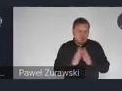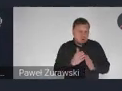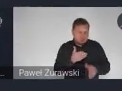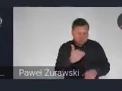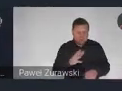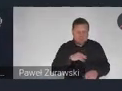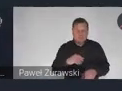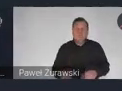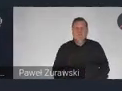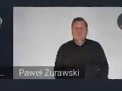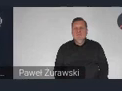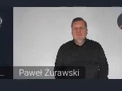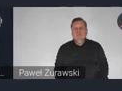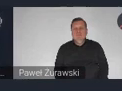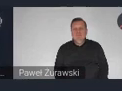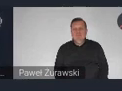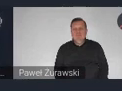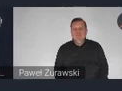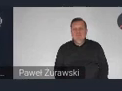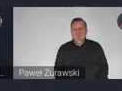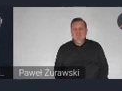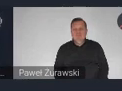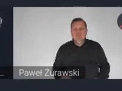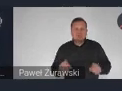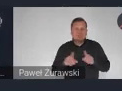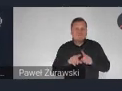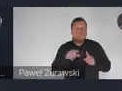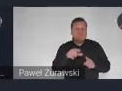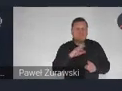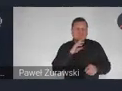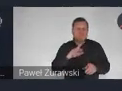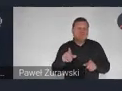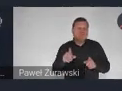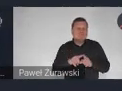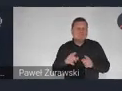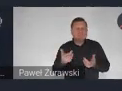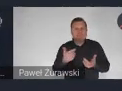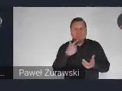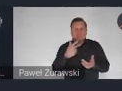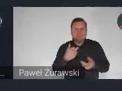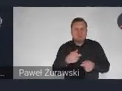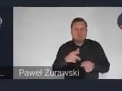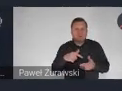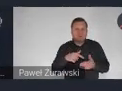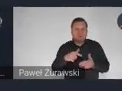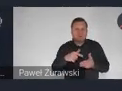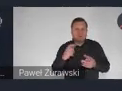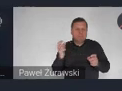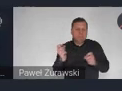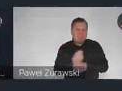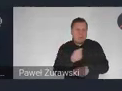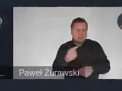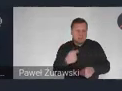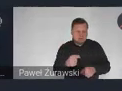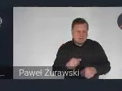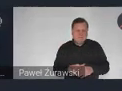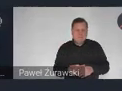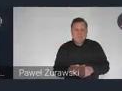osoby prawne i te jednostki które działają w myśl przepisów ustawy o stosunku państwa